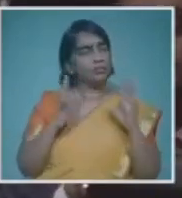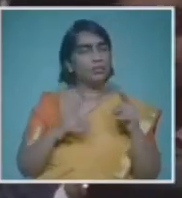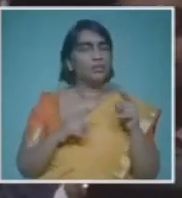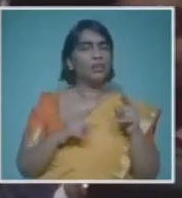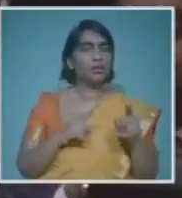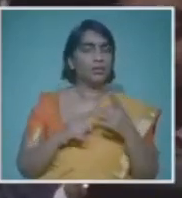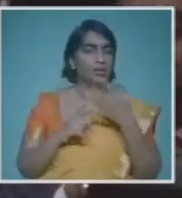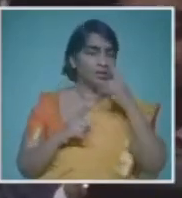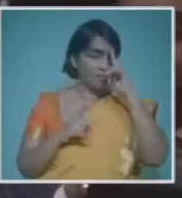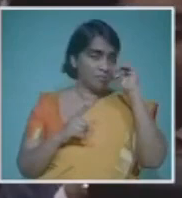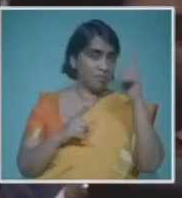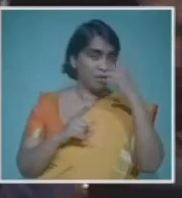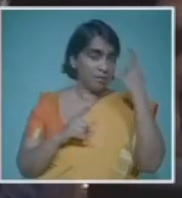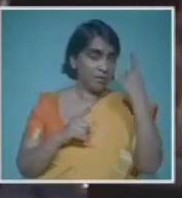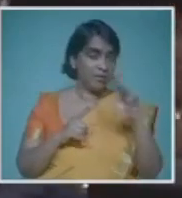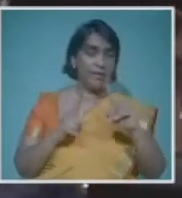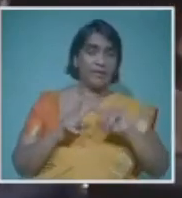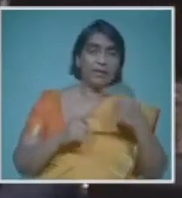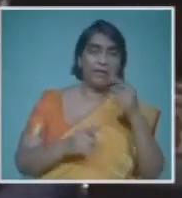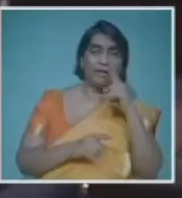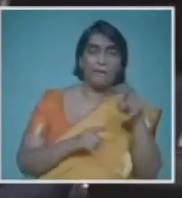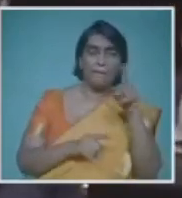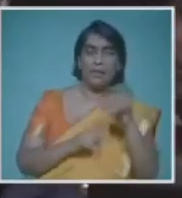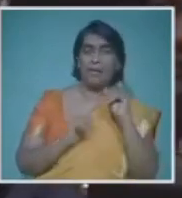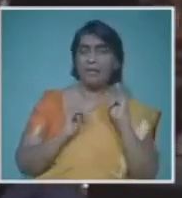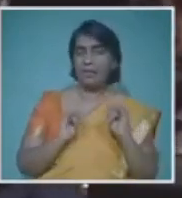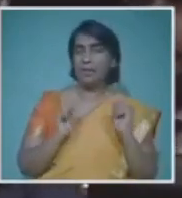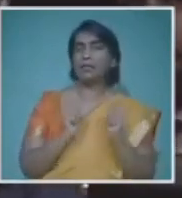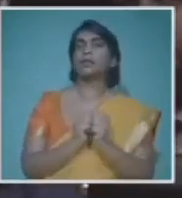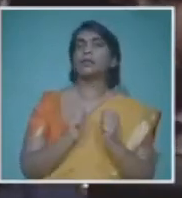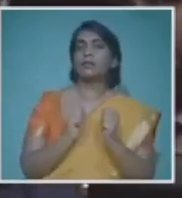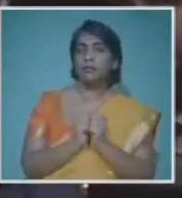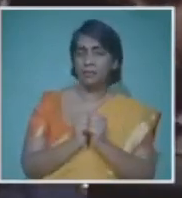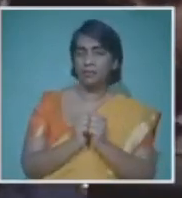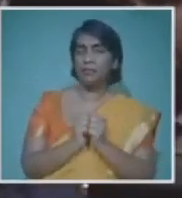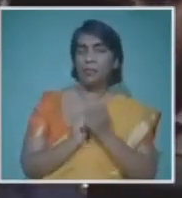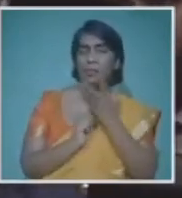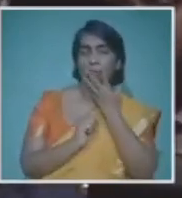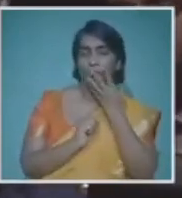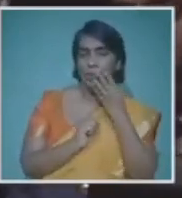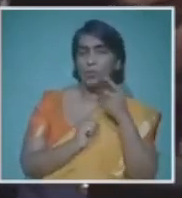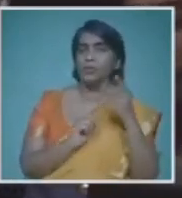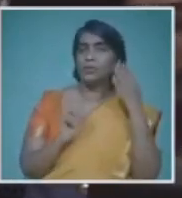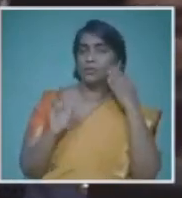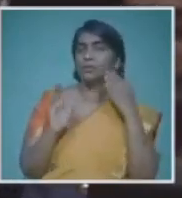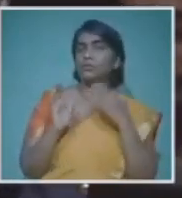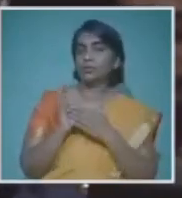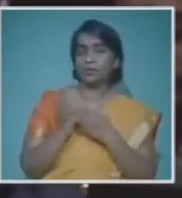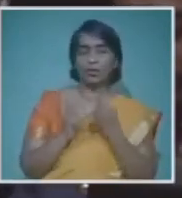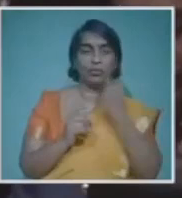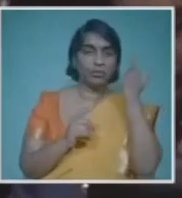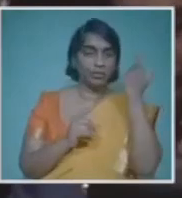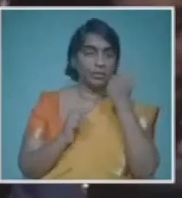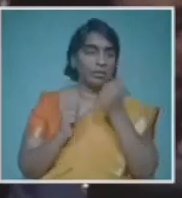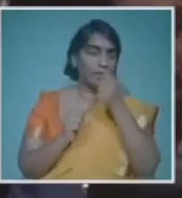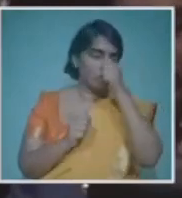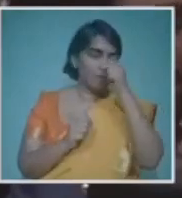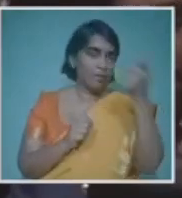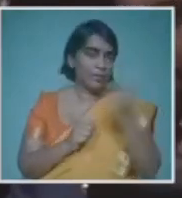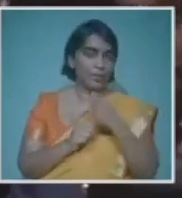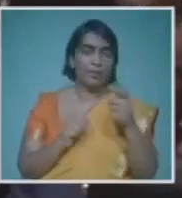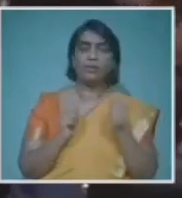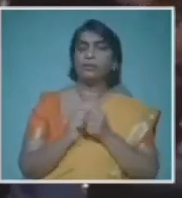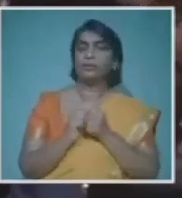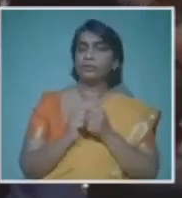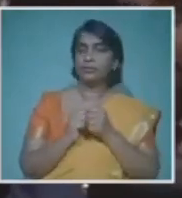ඒ විෂමද්‍රව්‍ය නිසාම වෙනත් වැරදි කරලා තිබෙනවා. ඒ ඇබ්බැහි වූවන් ඒ සඳහා මුදල් සොයන්න සොරකම් කිරීම වගේ